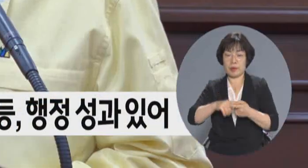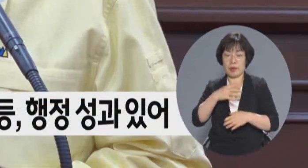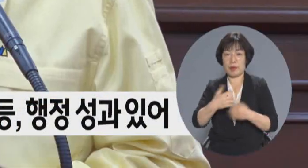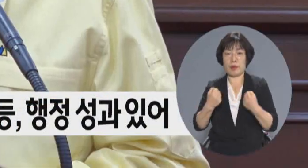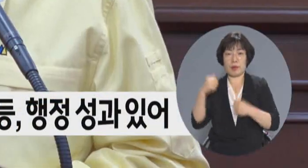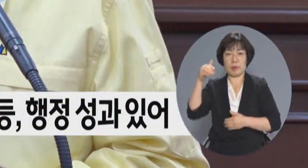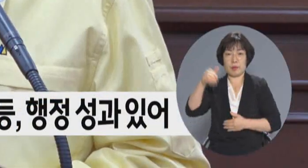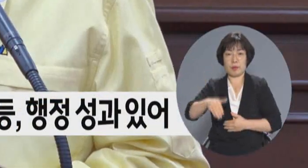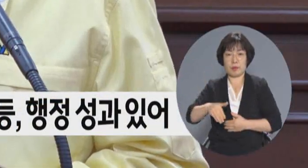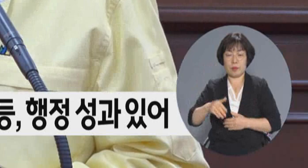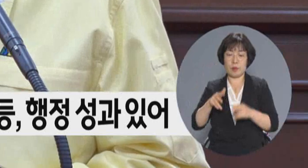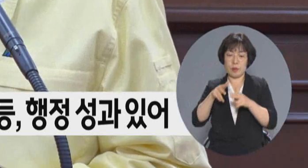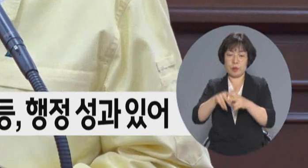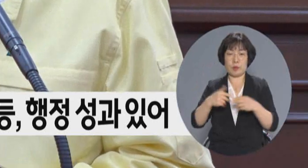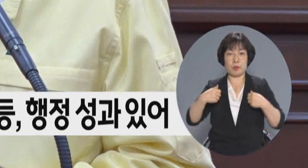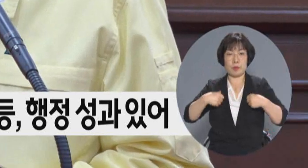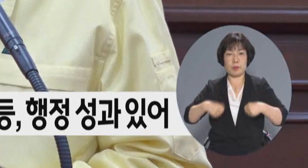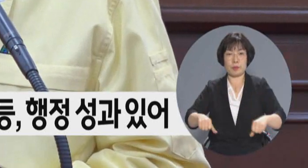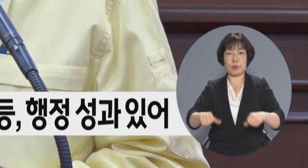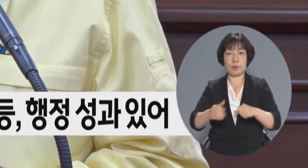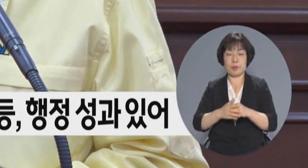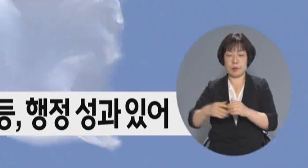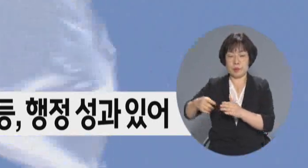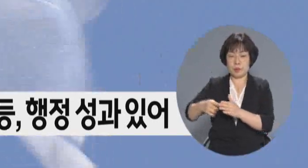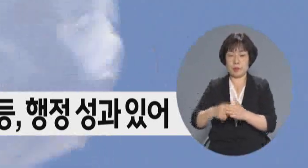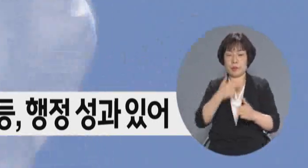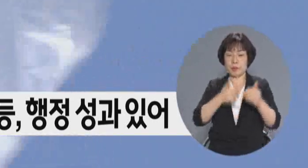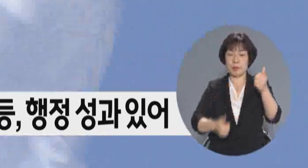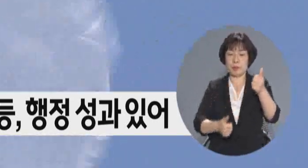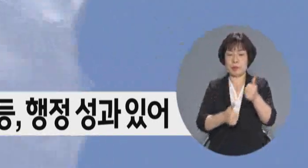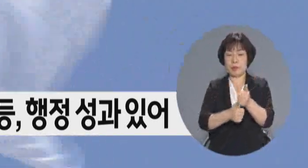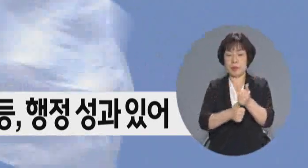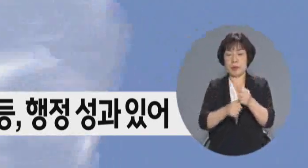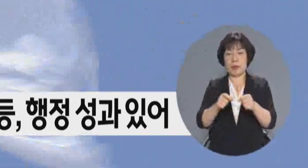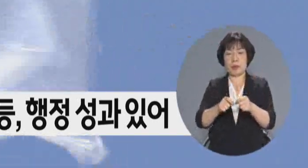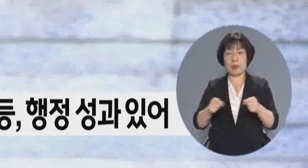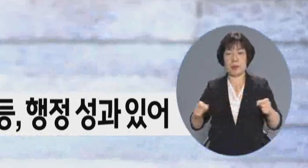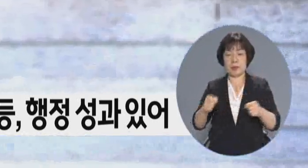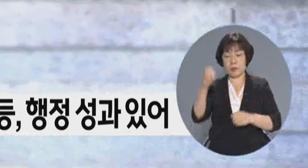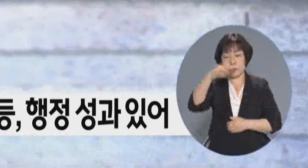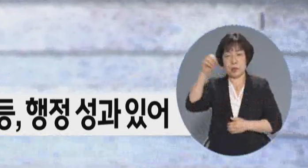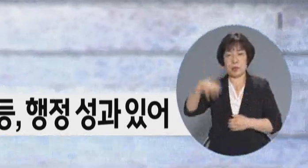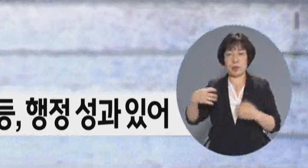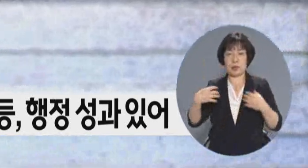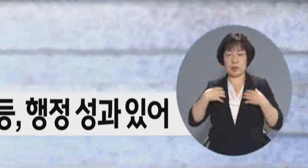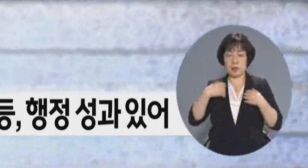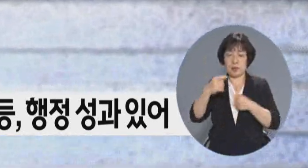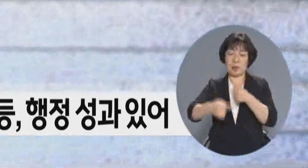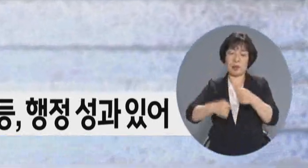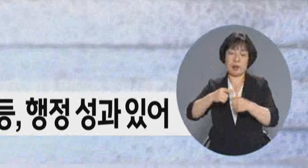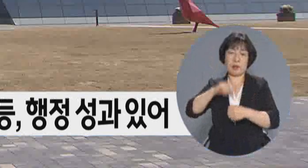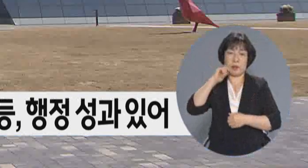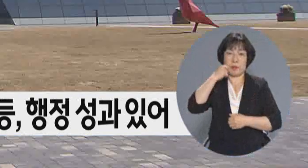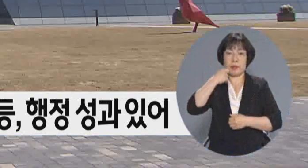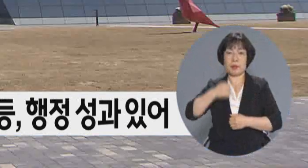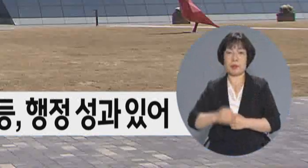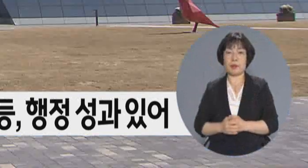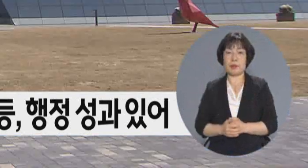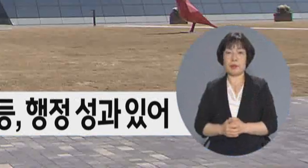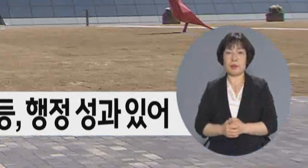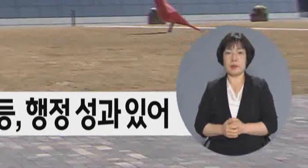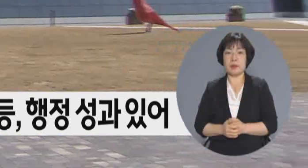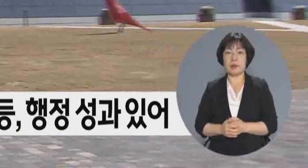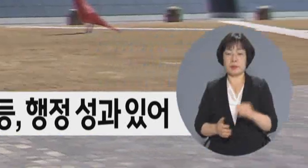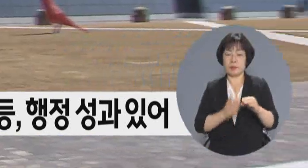악화, 불출마 선언까지 추진력 없는 부시장 체제가 길었던 광양시도 어려운 한 해였습니다.